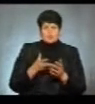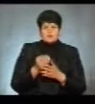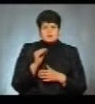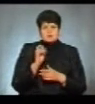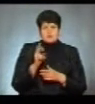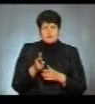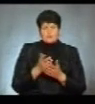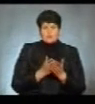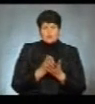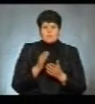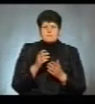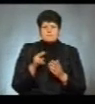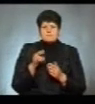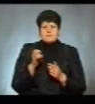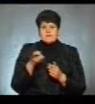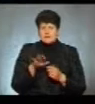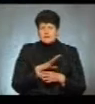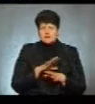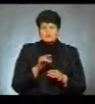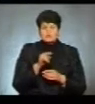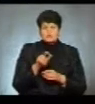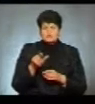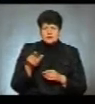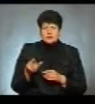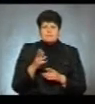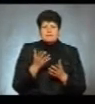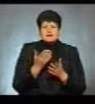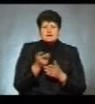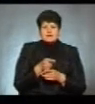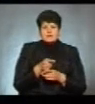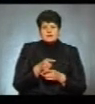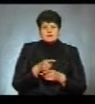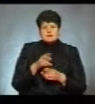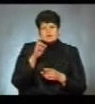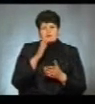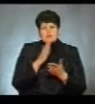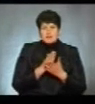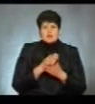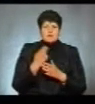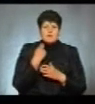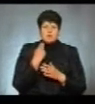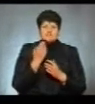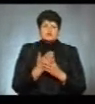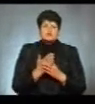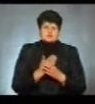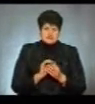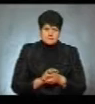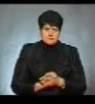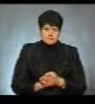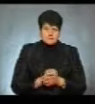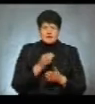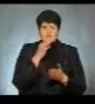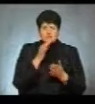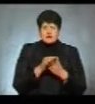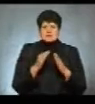послуг. Пеня не буде стягуватися із тих споживачів, перед якими держава має борг по субсидіях. Відповідальними за